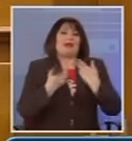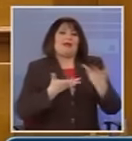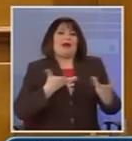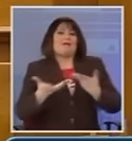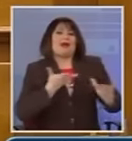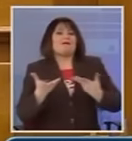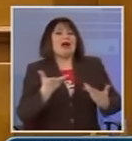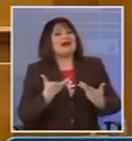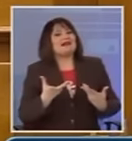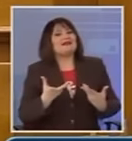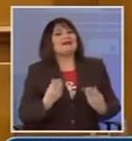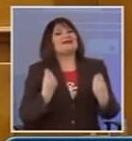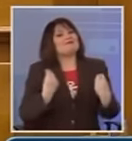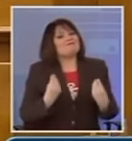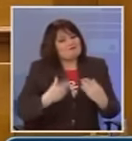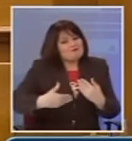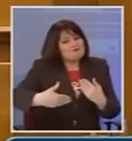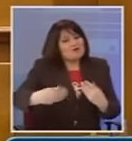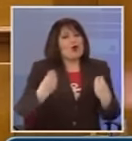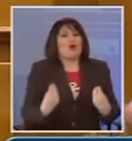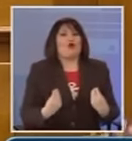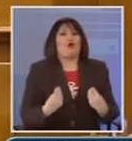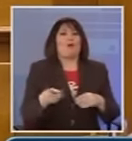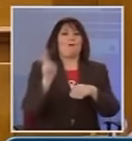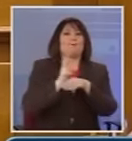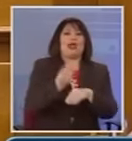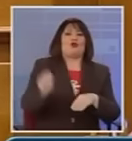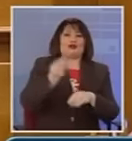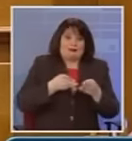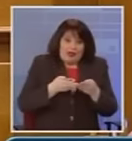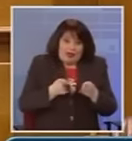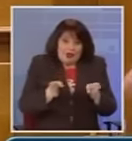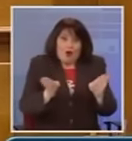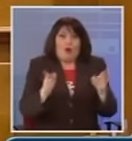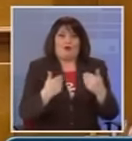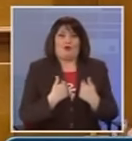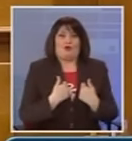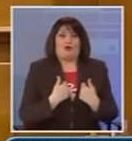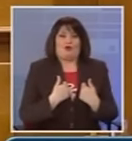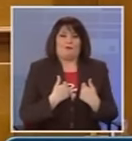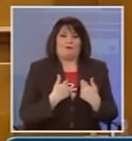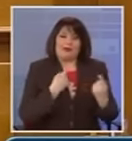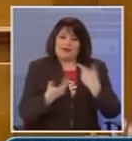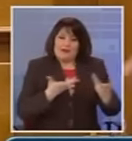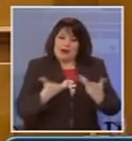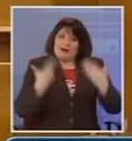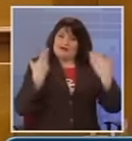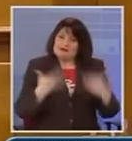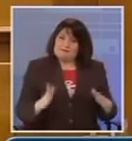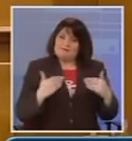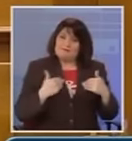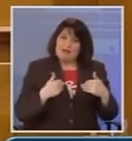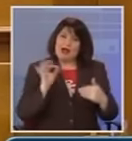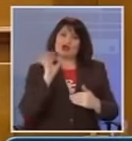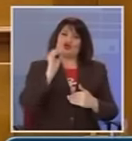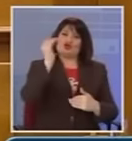μετά μικρότερα πλεονάσματα για τα επόμενα χρόνια. Τον έχουμε ανοίξει το δρόμο γι' αυτό. Έχουμε ήδη διαπραγματευτεί. Έχουμε ήδη πιάσει